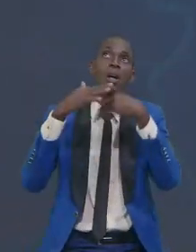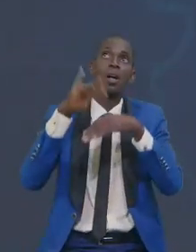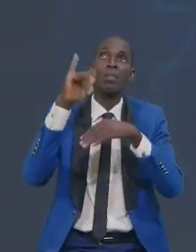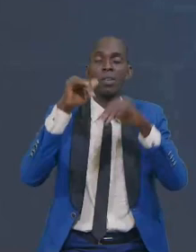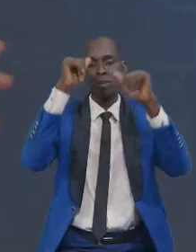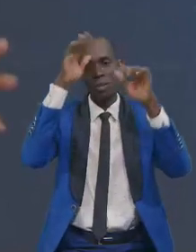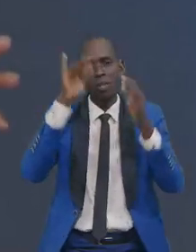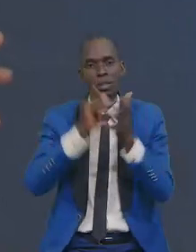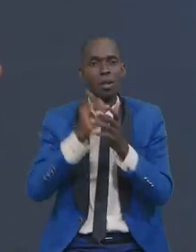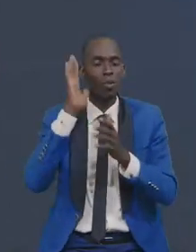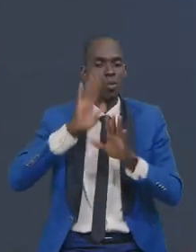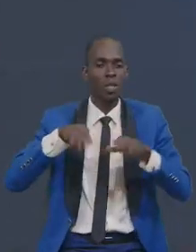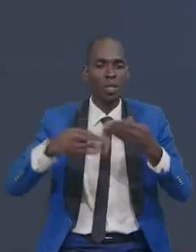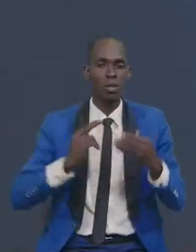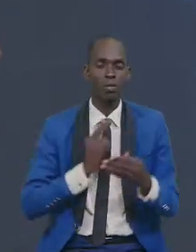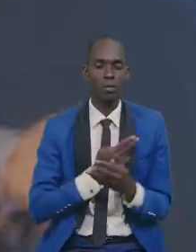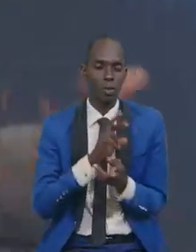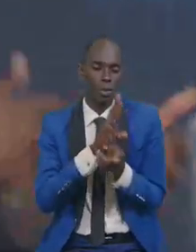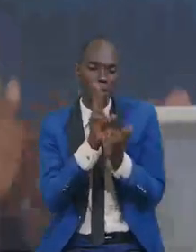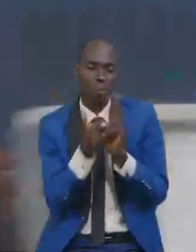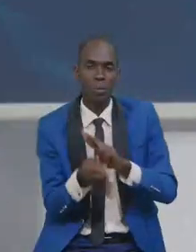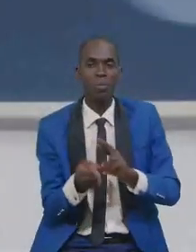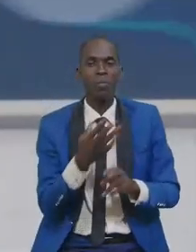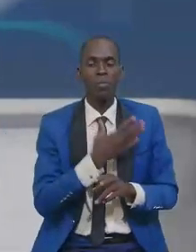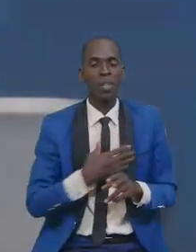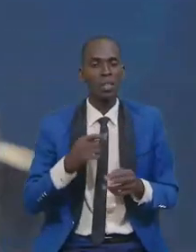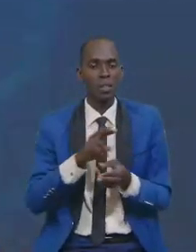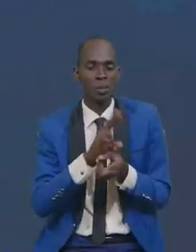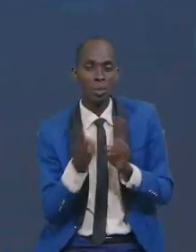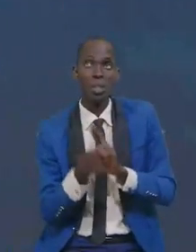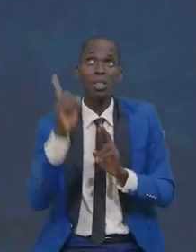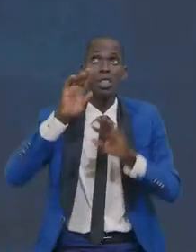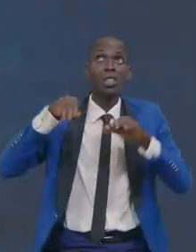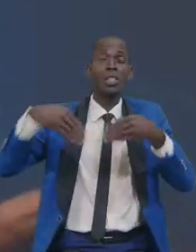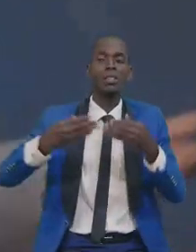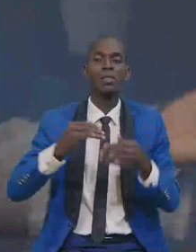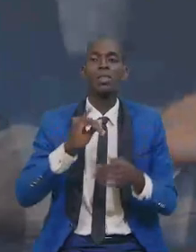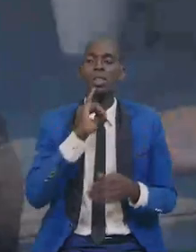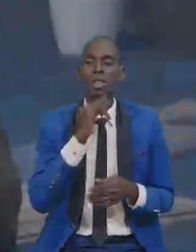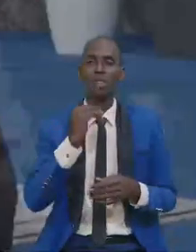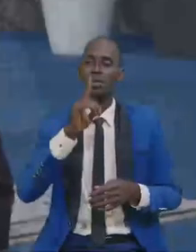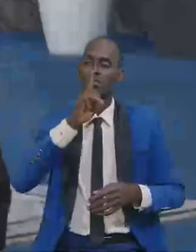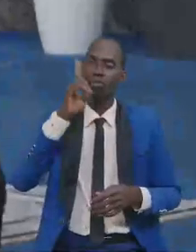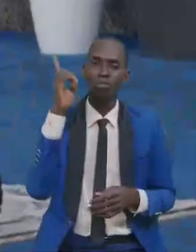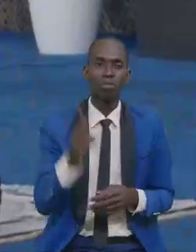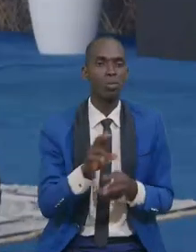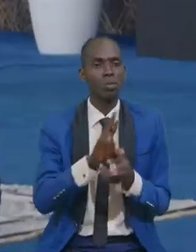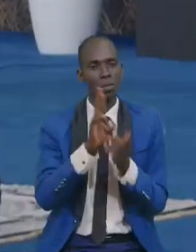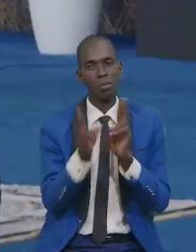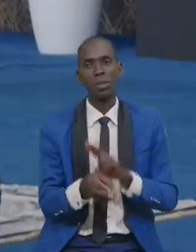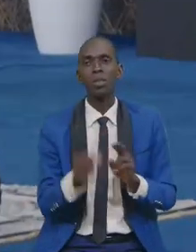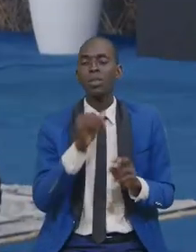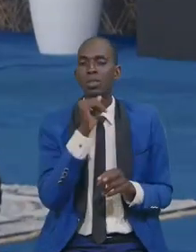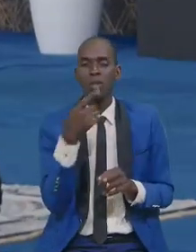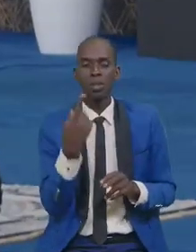Céleste, qui peut nous donner la repentance. Et la repentance qu'il donne est la repentance authentique.